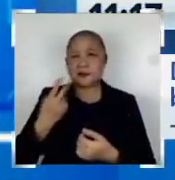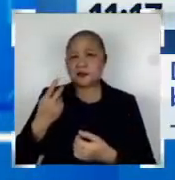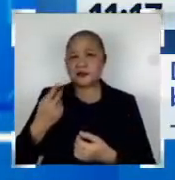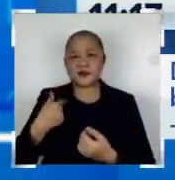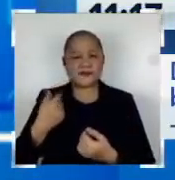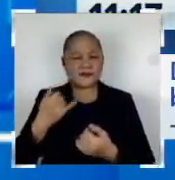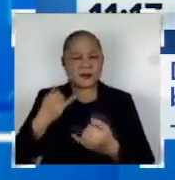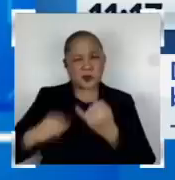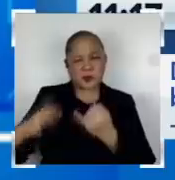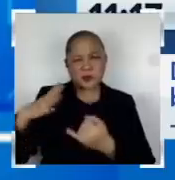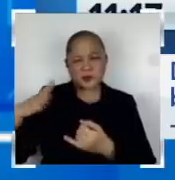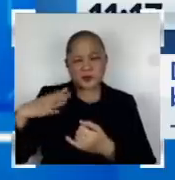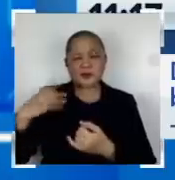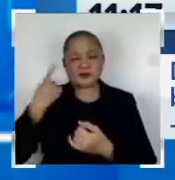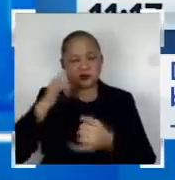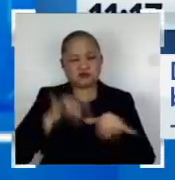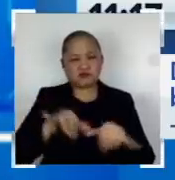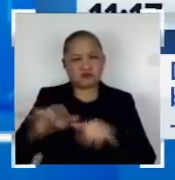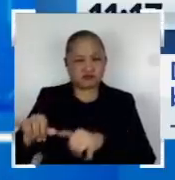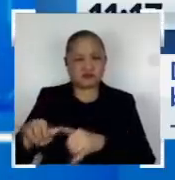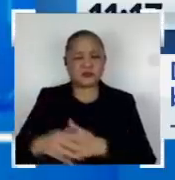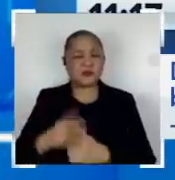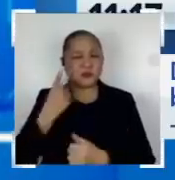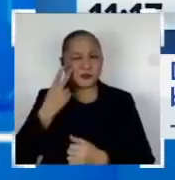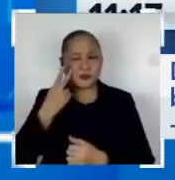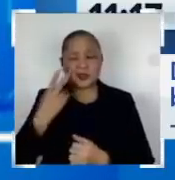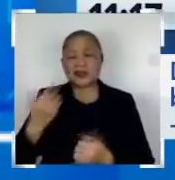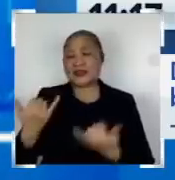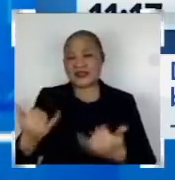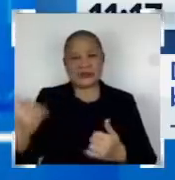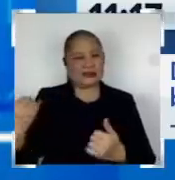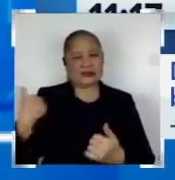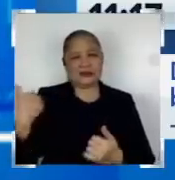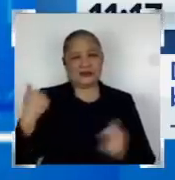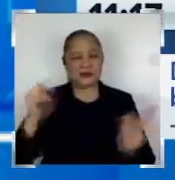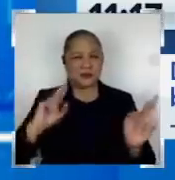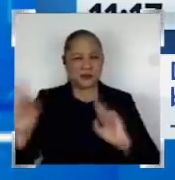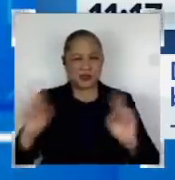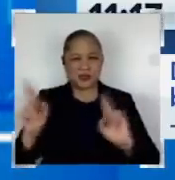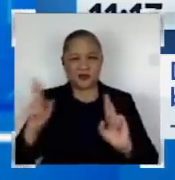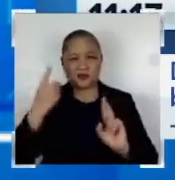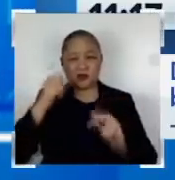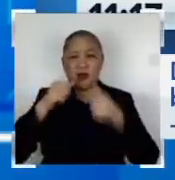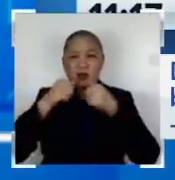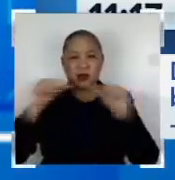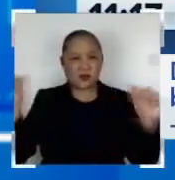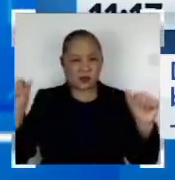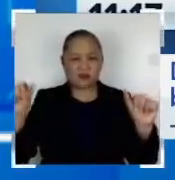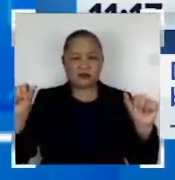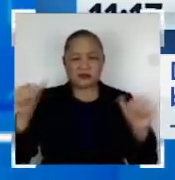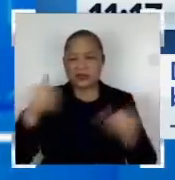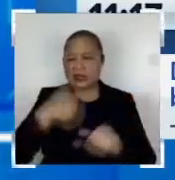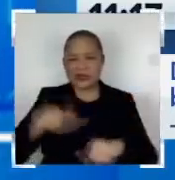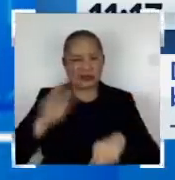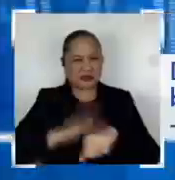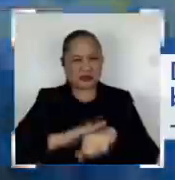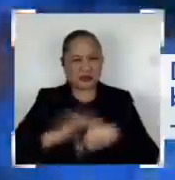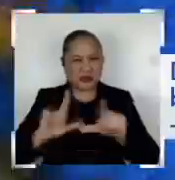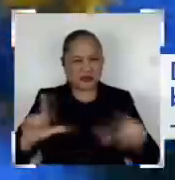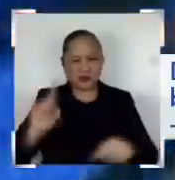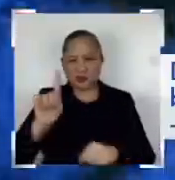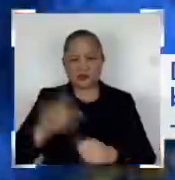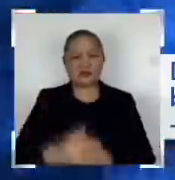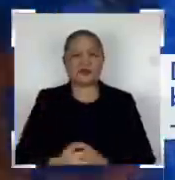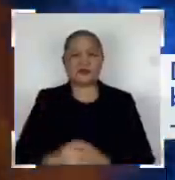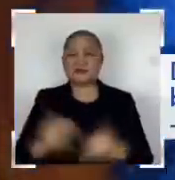mga parameters. So right now, hindi pa tayo handa na mag-declare ng any alert level 1. Sa ngayon.